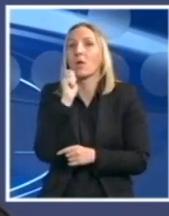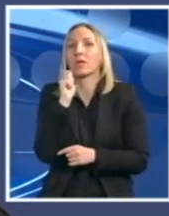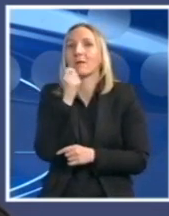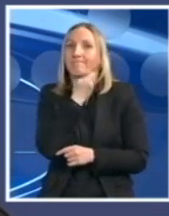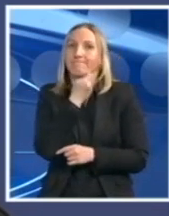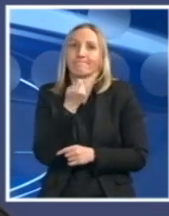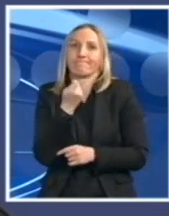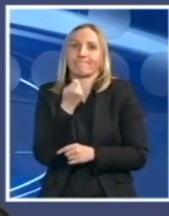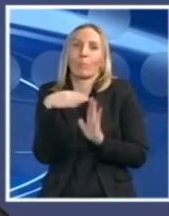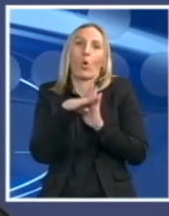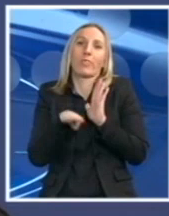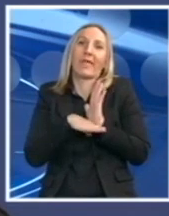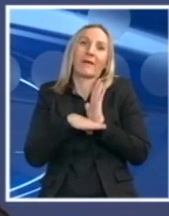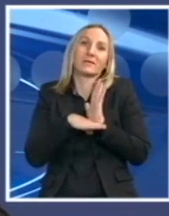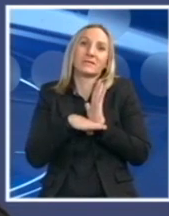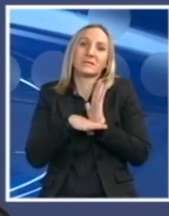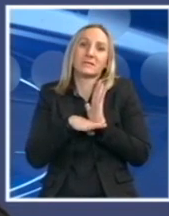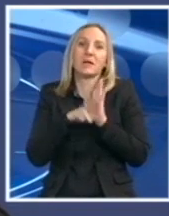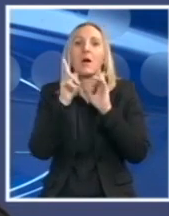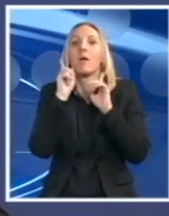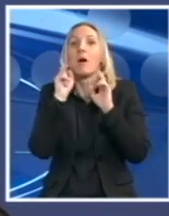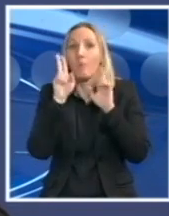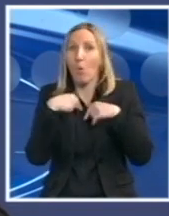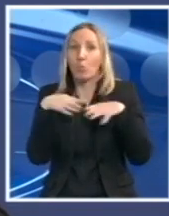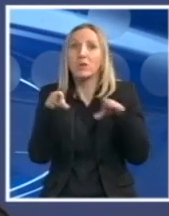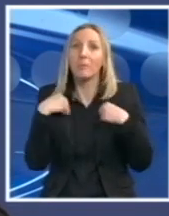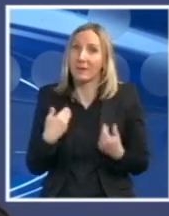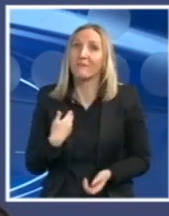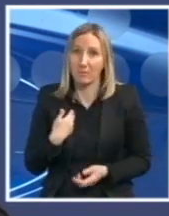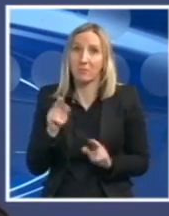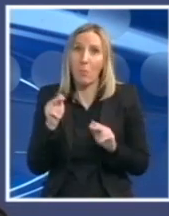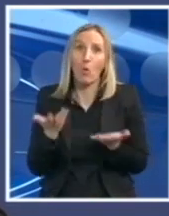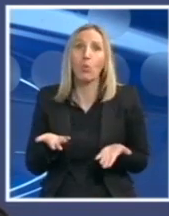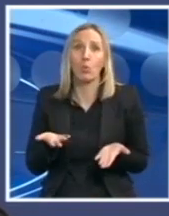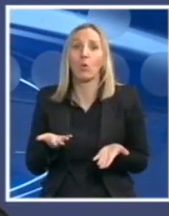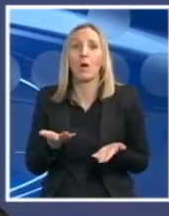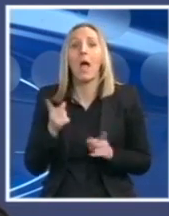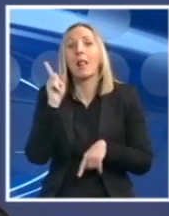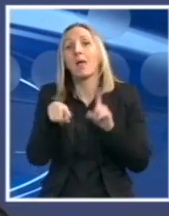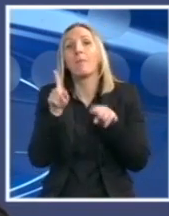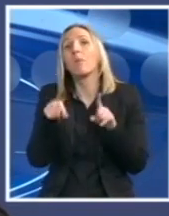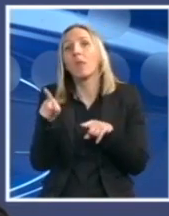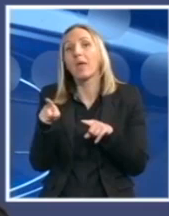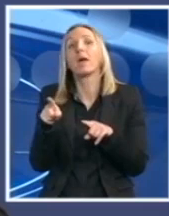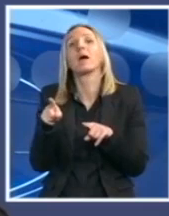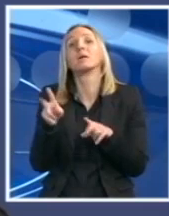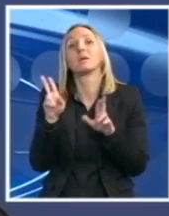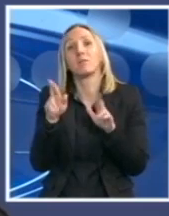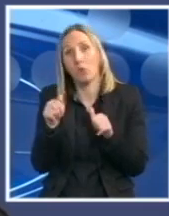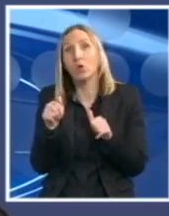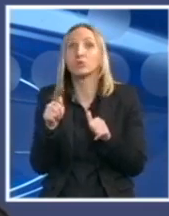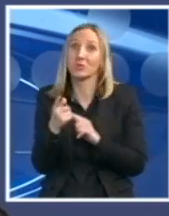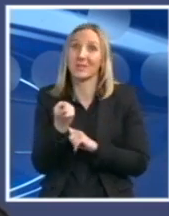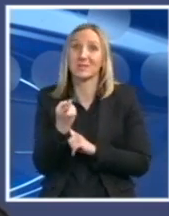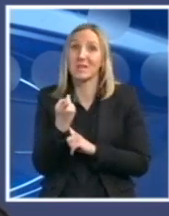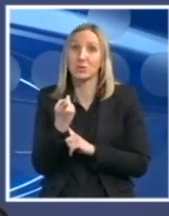ja potpuno mogu da prihvatim, ali nekad može da bude i može da i